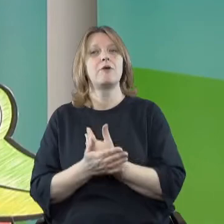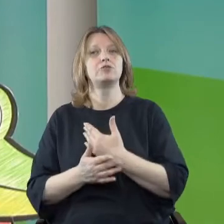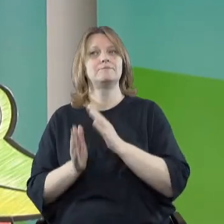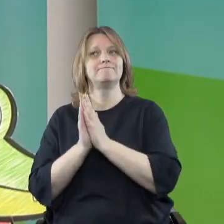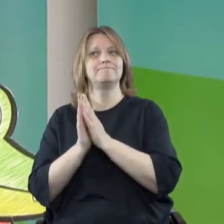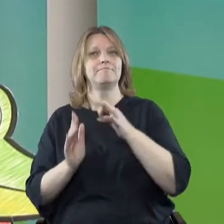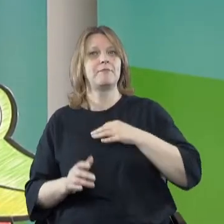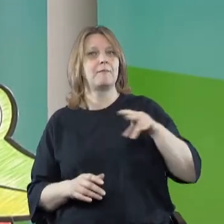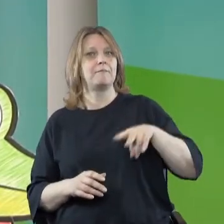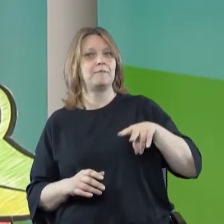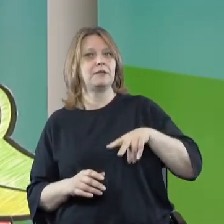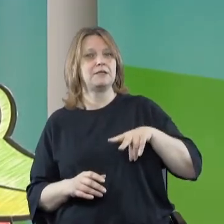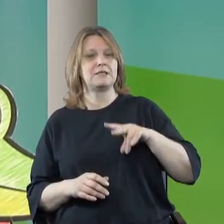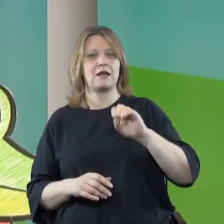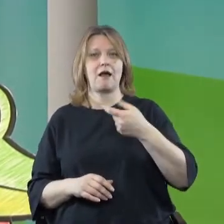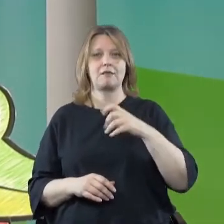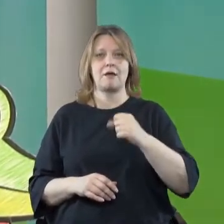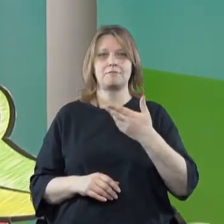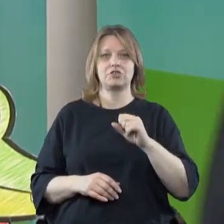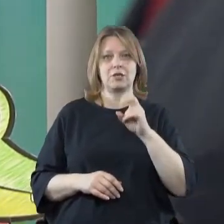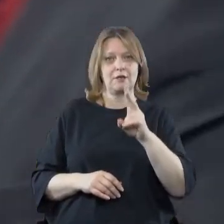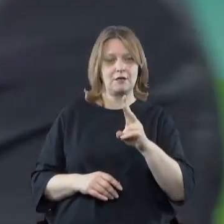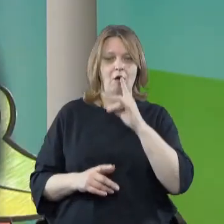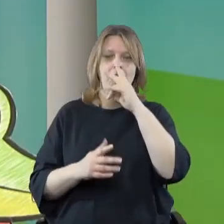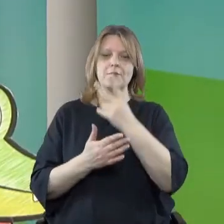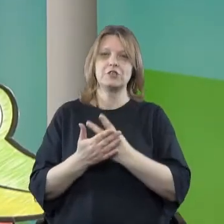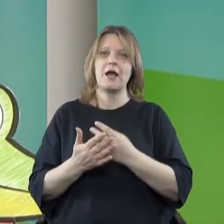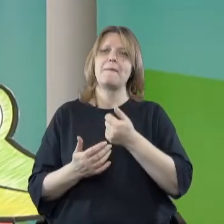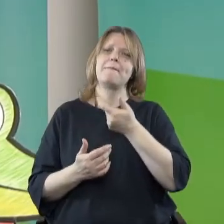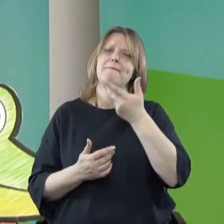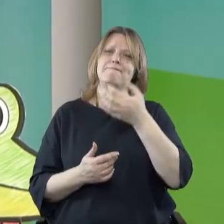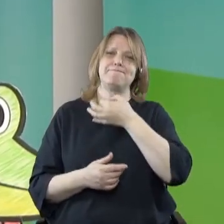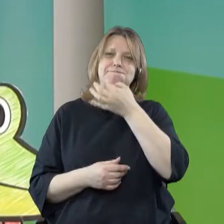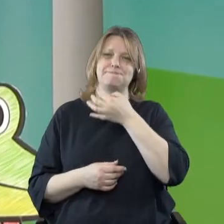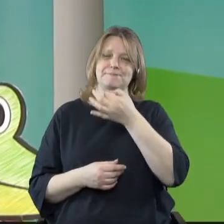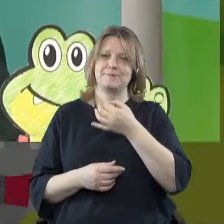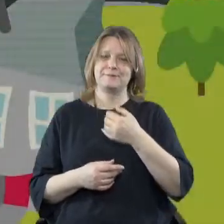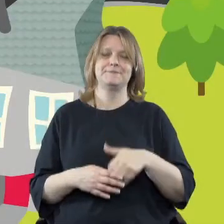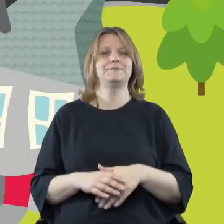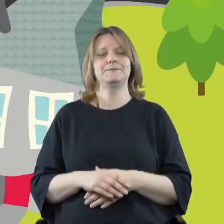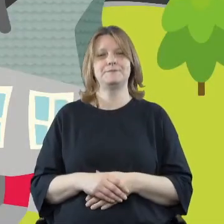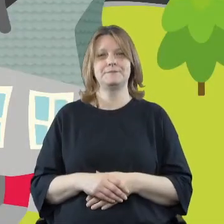ministra infrastruktury Andrzeja Adamczyka o przeczytanie kilku zagadek dzieciom.